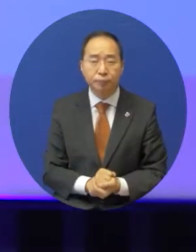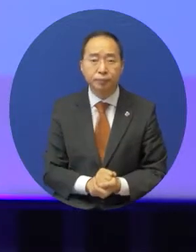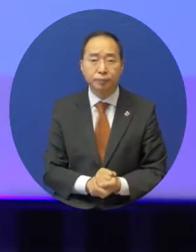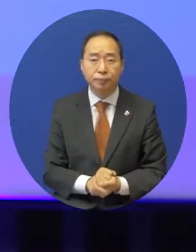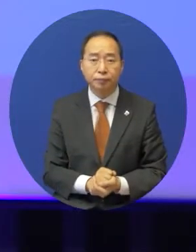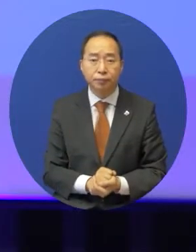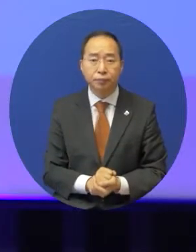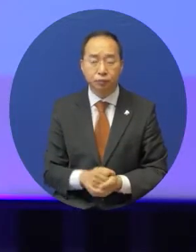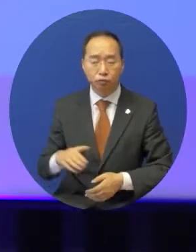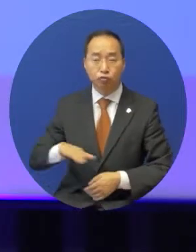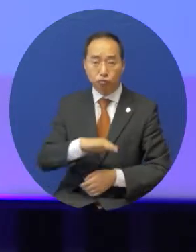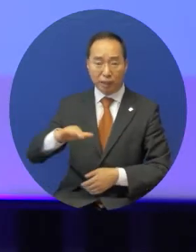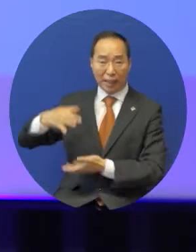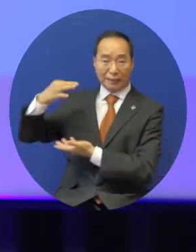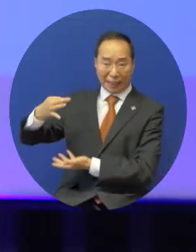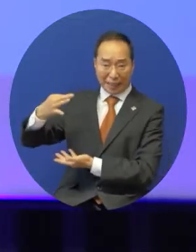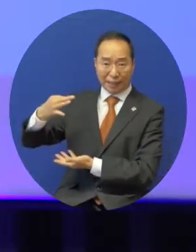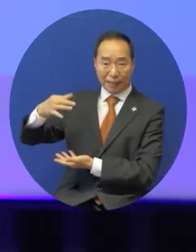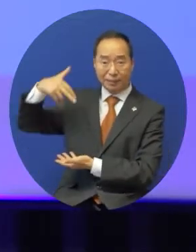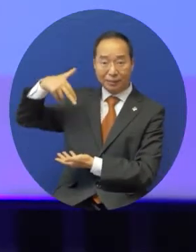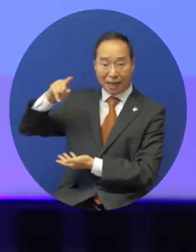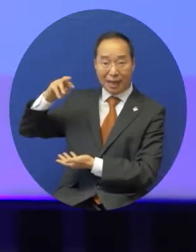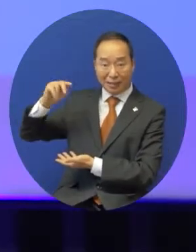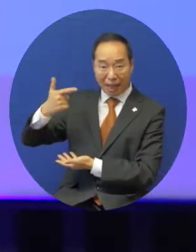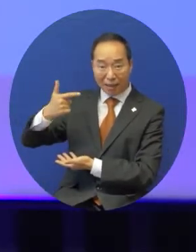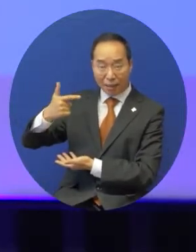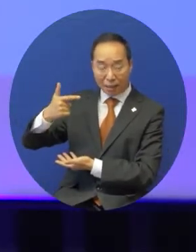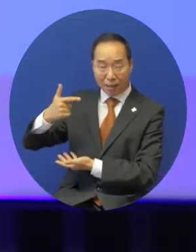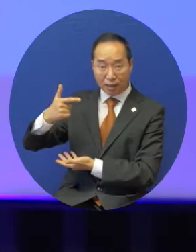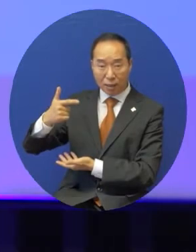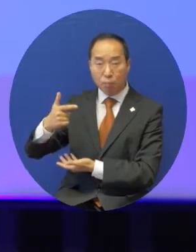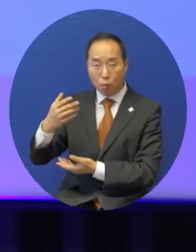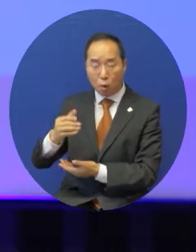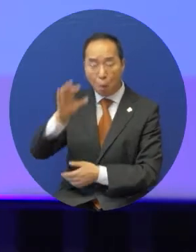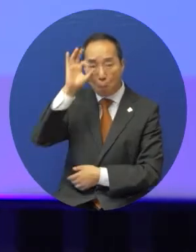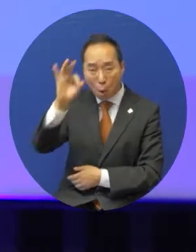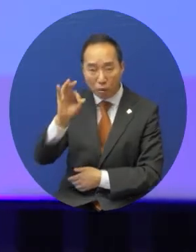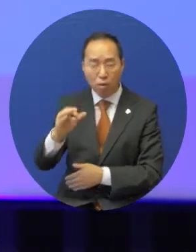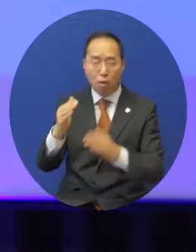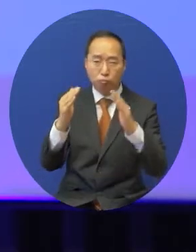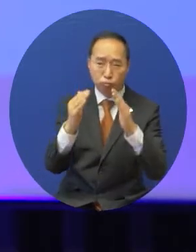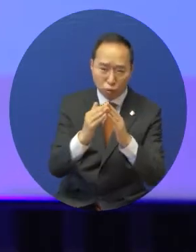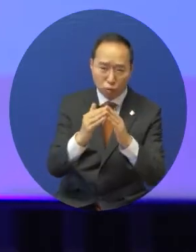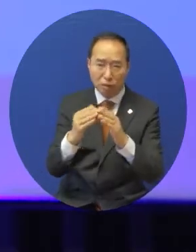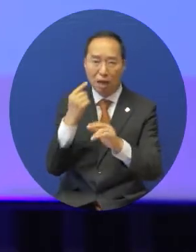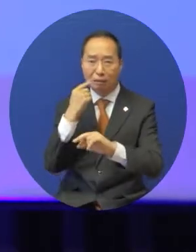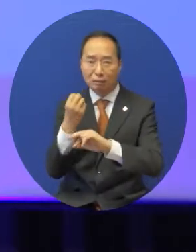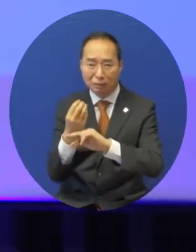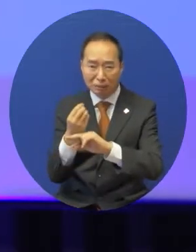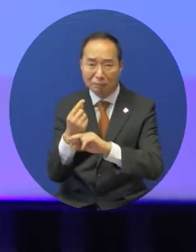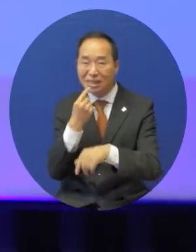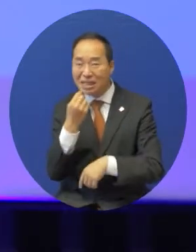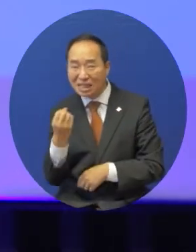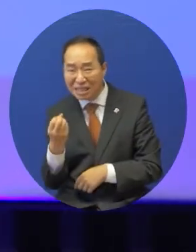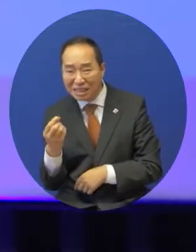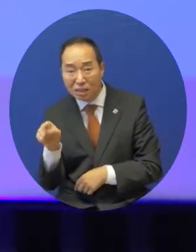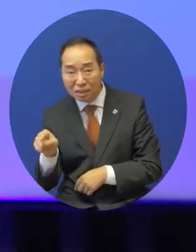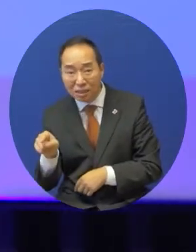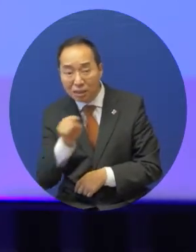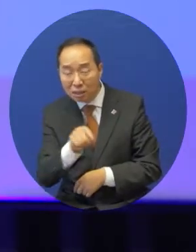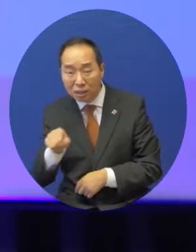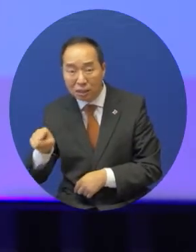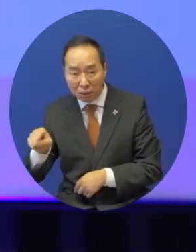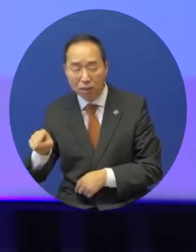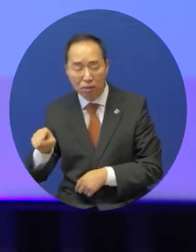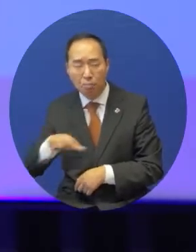이렇듯이 우리가 말하는 그 자산들, 보이는 자산, 부동산, 금, 은, 뭐 이런 모든 것들이